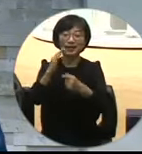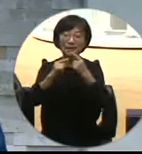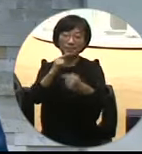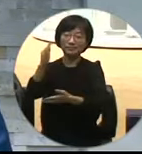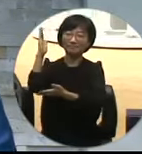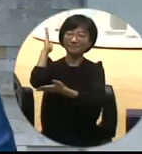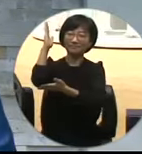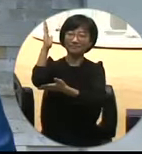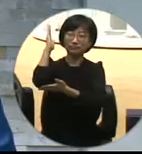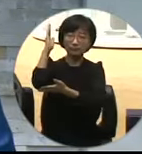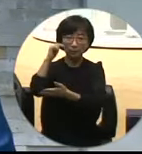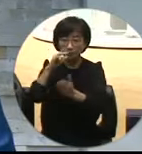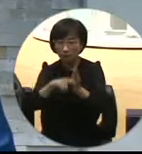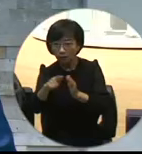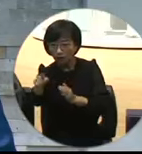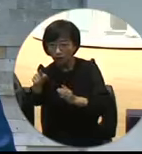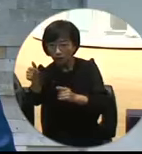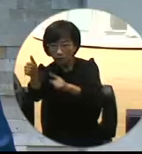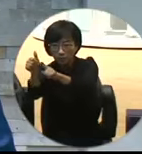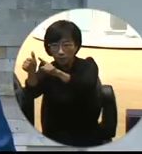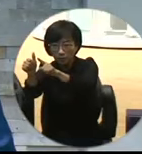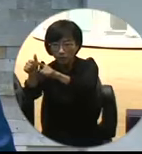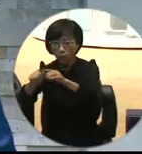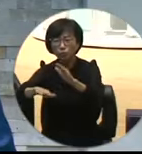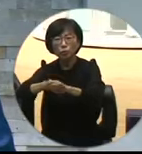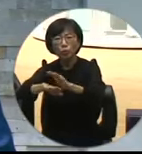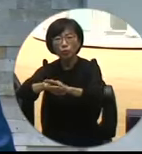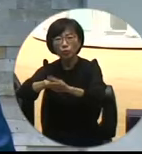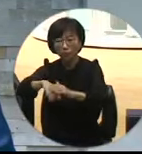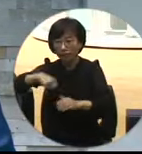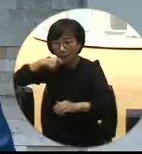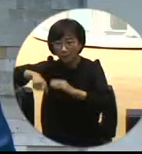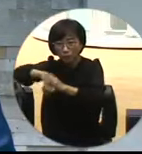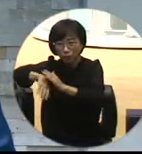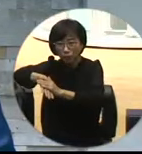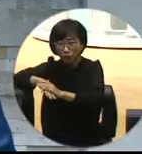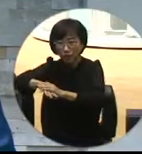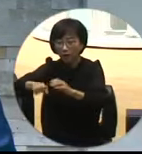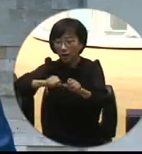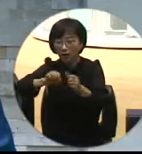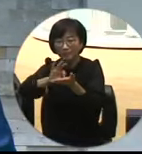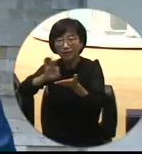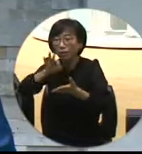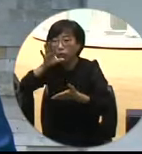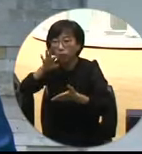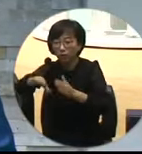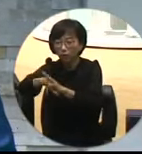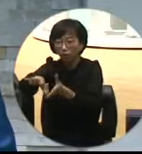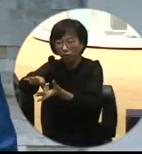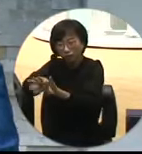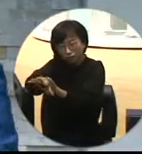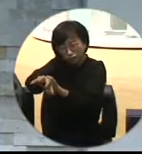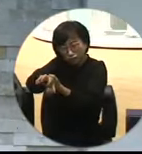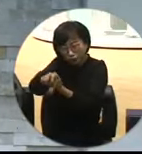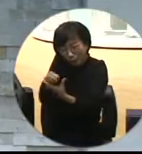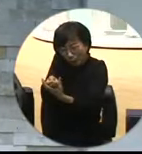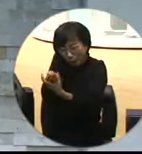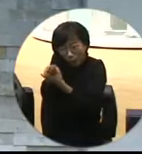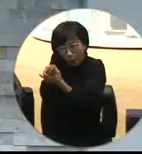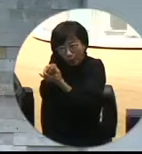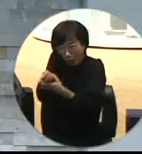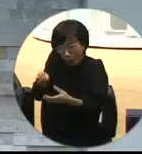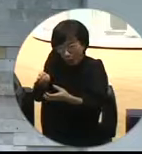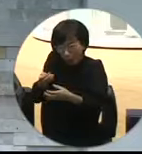있는데 손 마른 사람이 있었어요. 손이 움직이지 못해 손 마른 사람. 이 바리새인